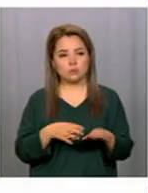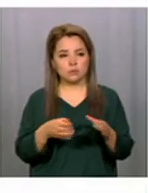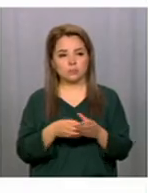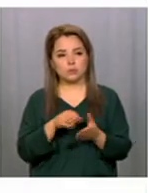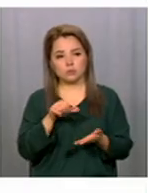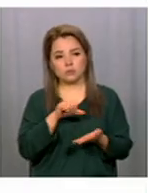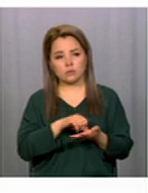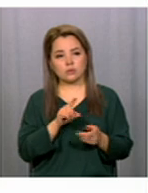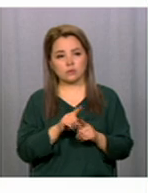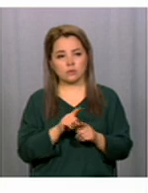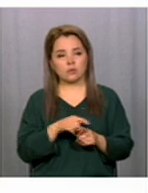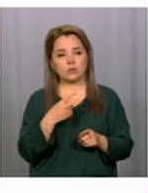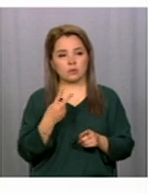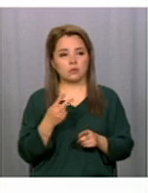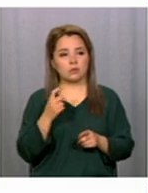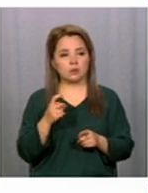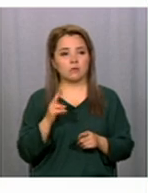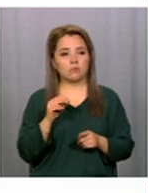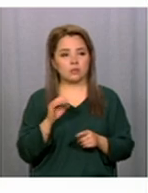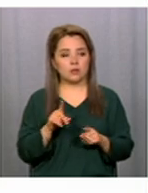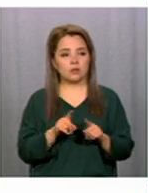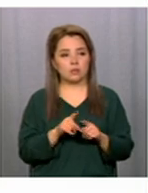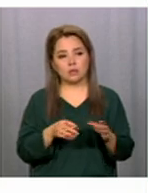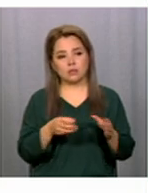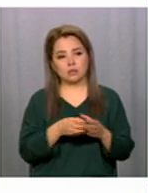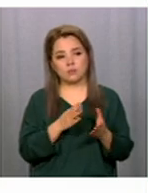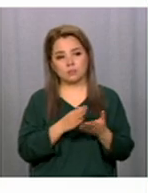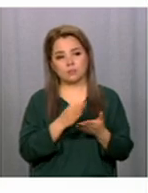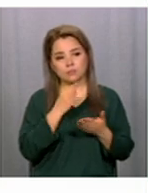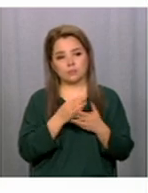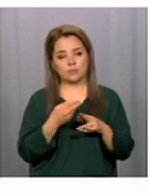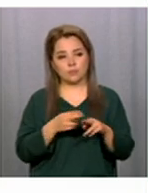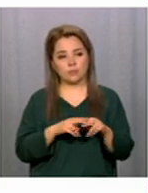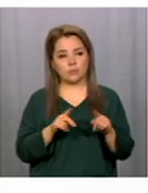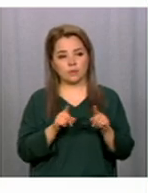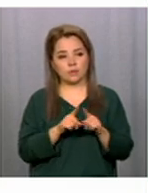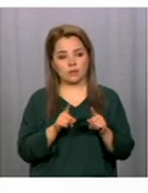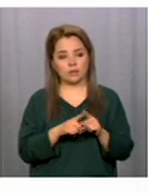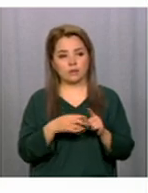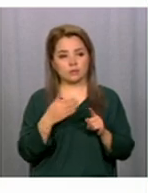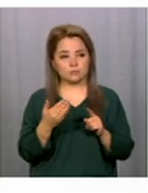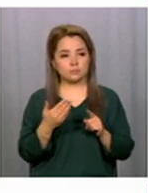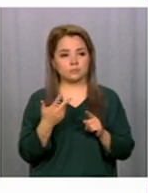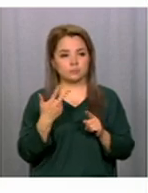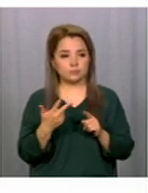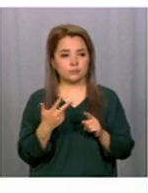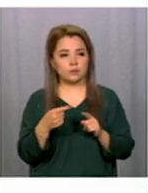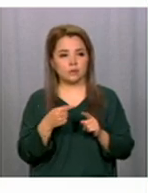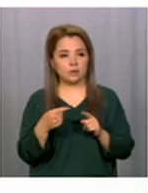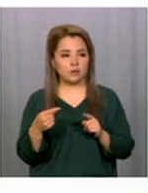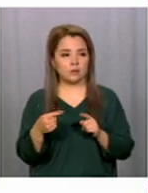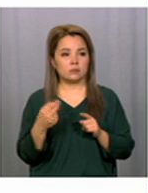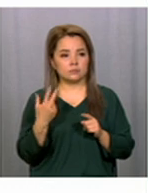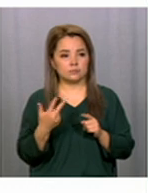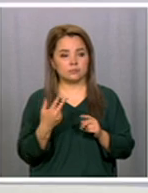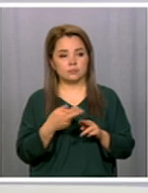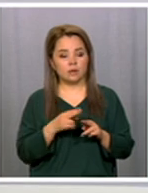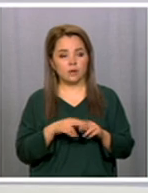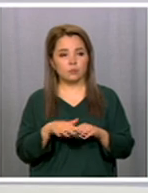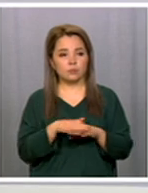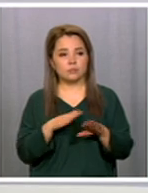жерде X квадрат азайтылған 2Х жазамыз. Мұнда 3 азайтылған 3, мұнда сандар 0-ге тең